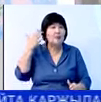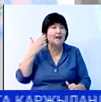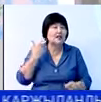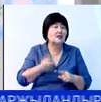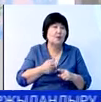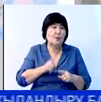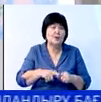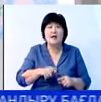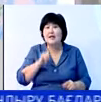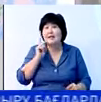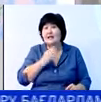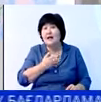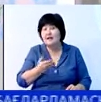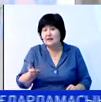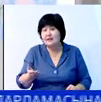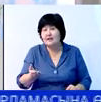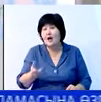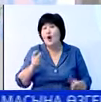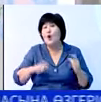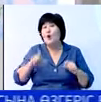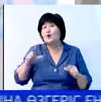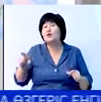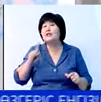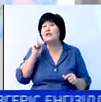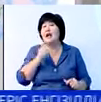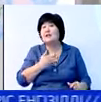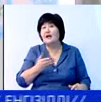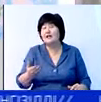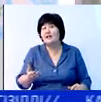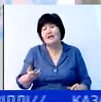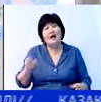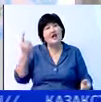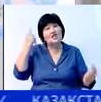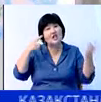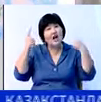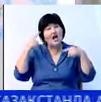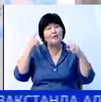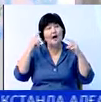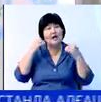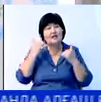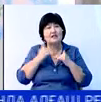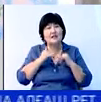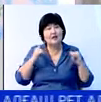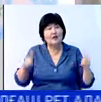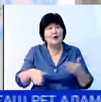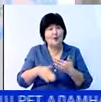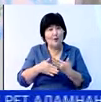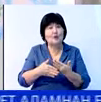осы жастардың, студенттер мен жастардың шығармашылығын қолдау, насихаттау.